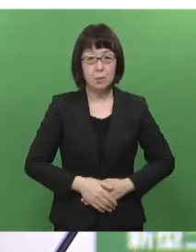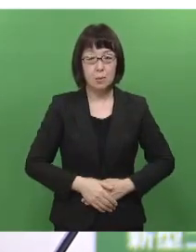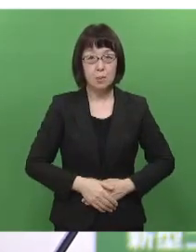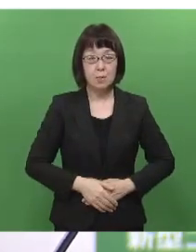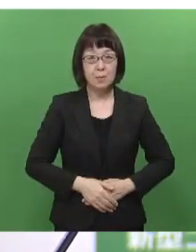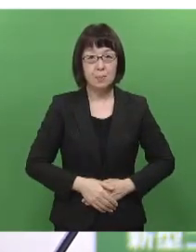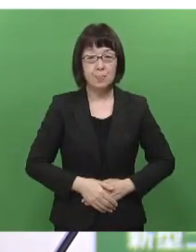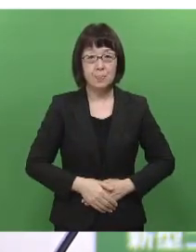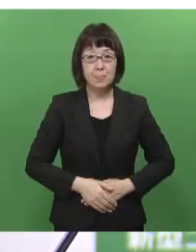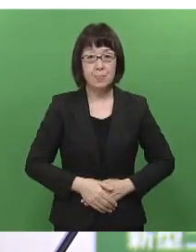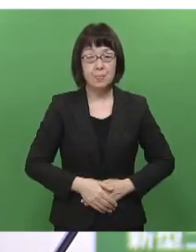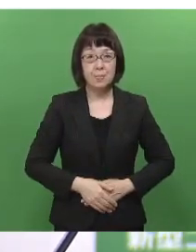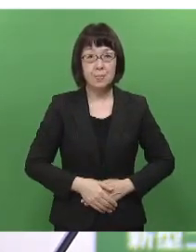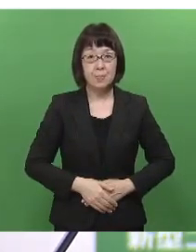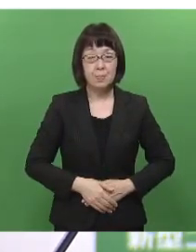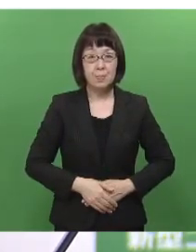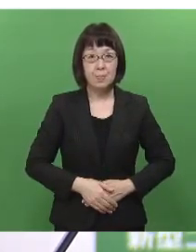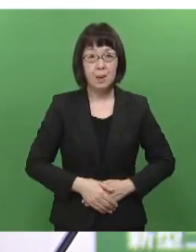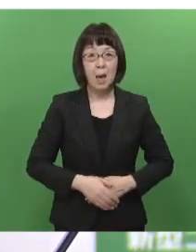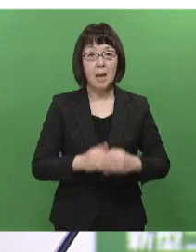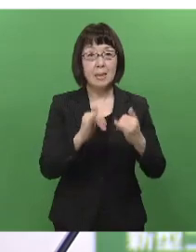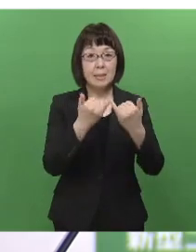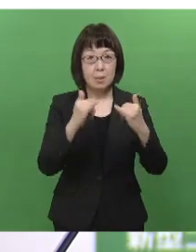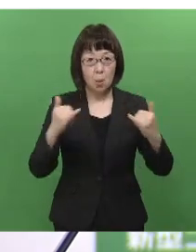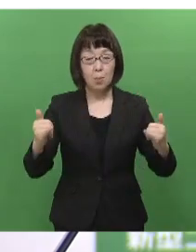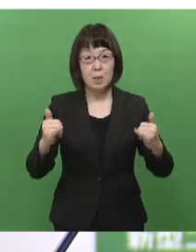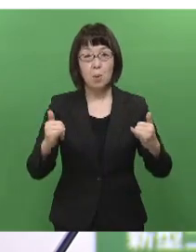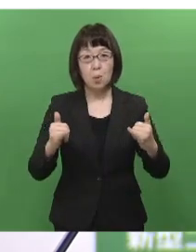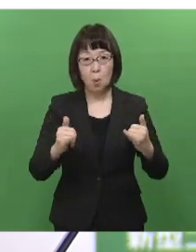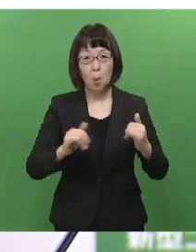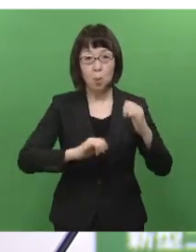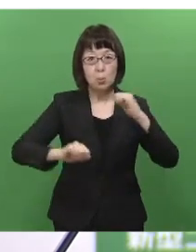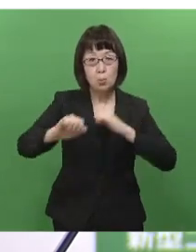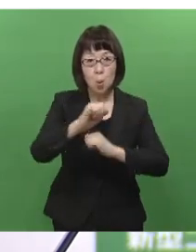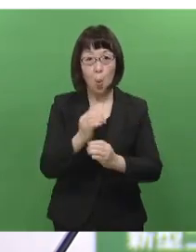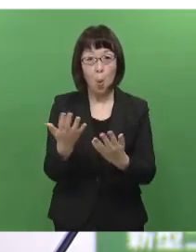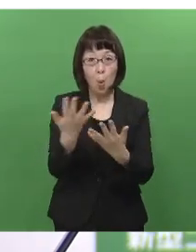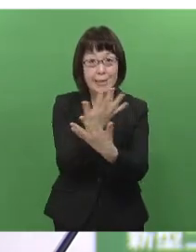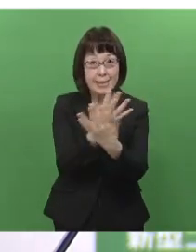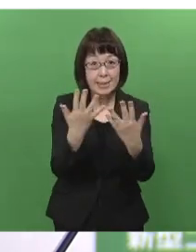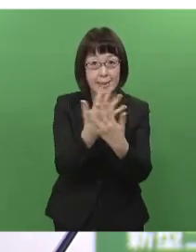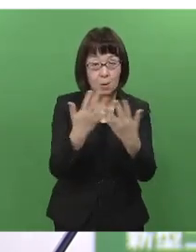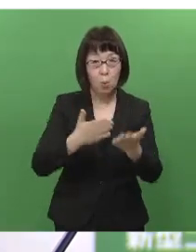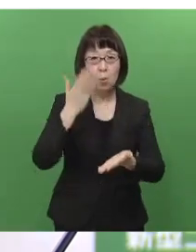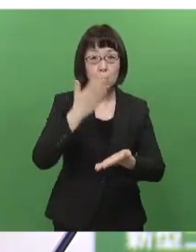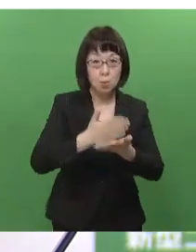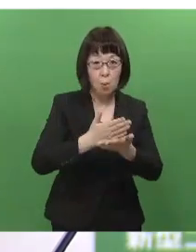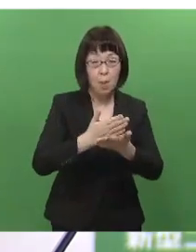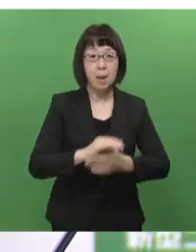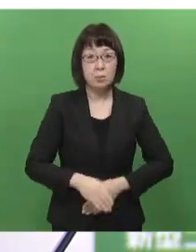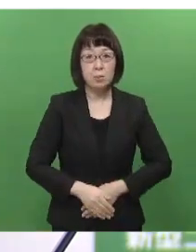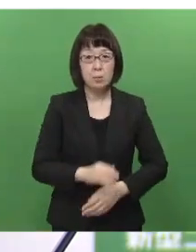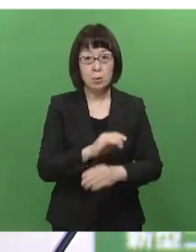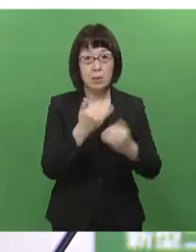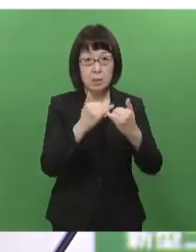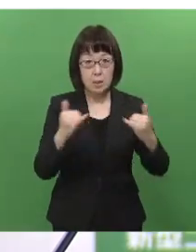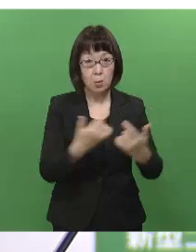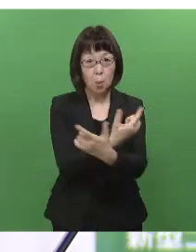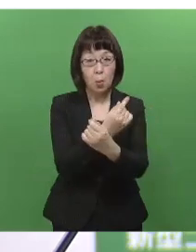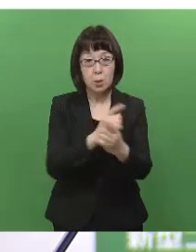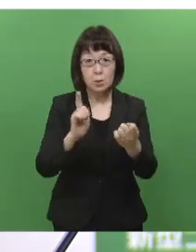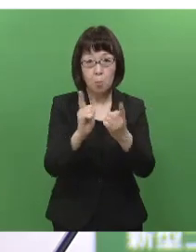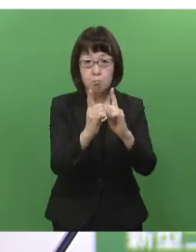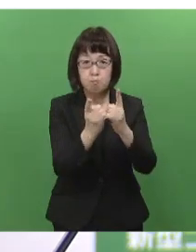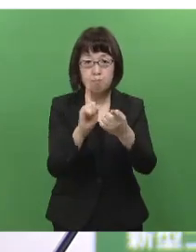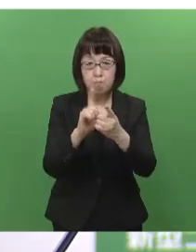のためにまず人の流れを止めること、人と人との接触を抑えること、これが肝